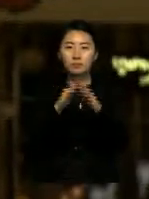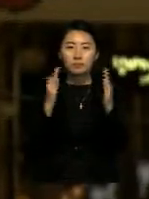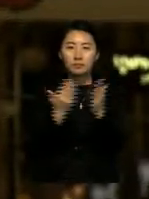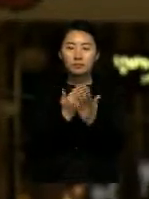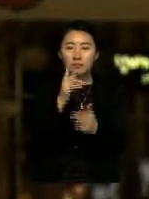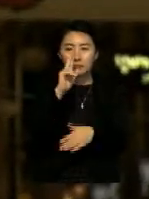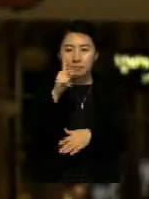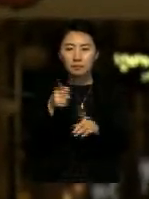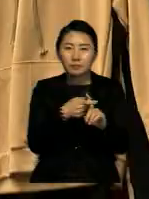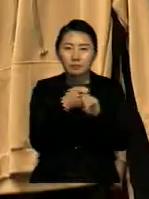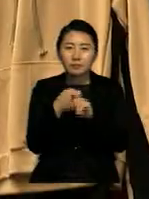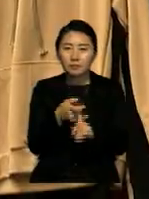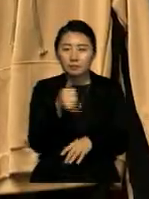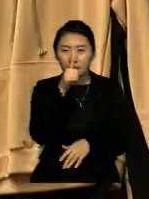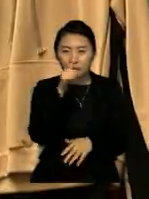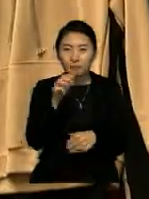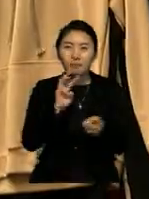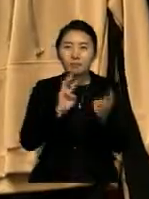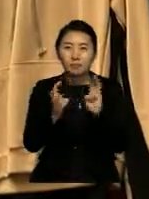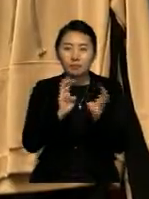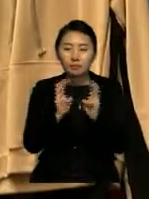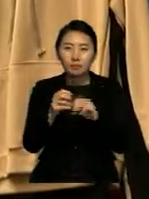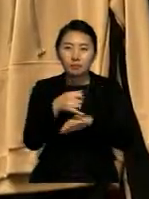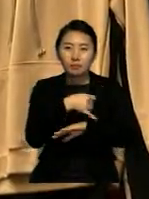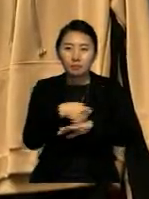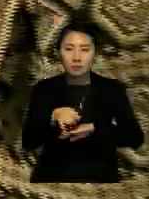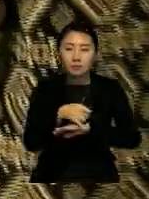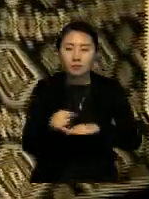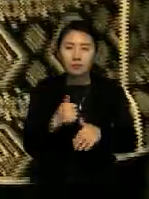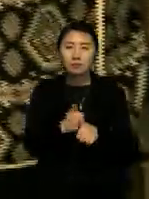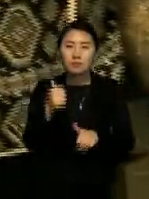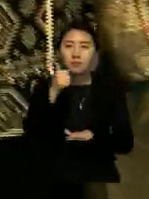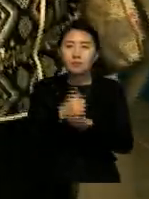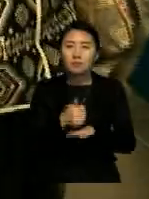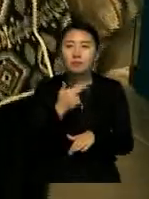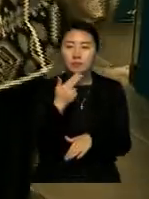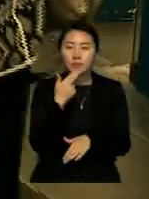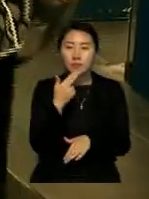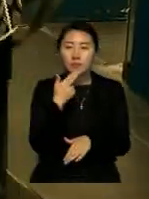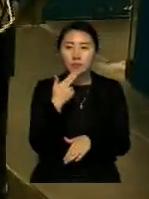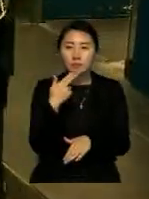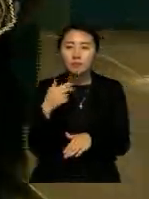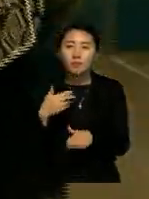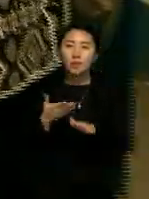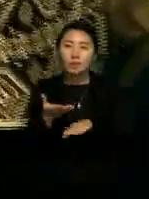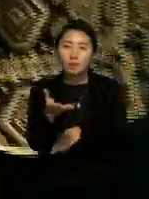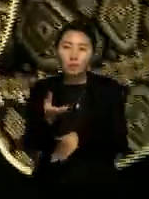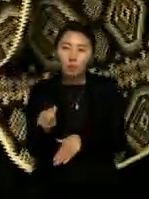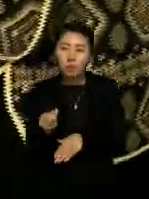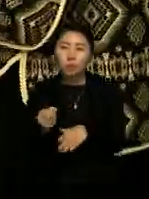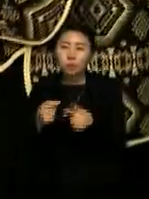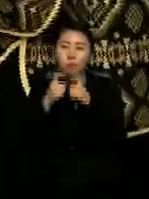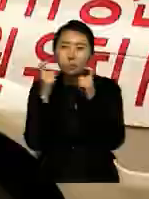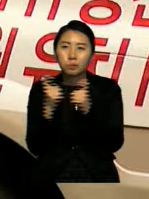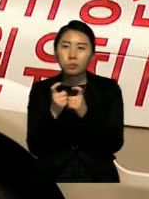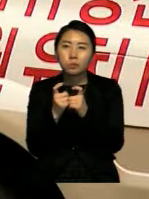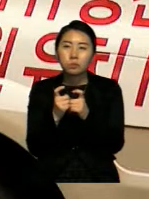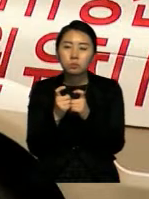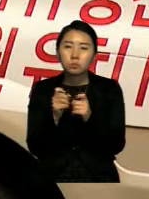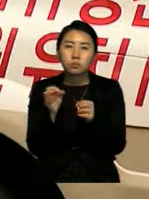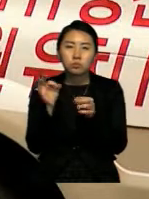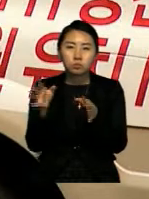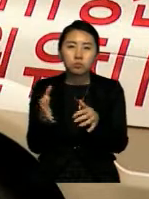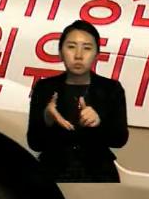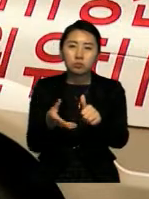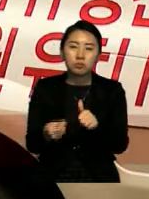전 시장과 얽혀 있어 월드 디자인 시티를 성공시킬 수 없다며 5조 외자 유치에 성공했다고 주장했습니다.